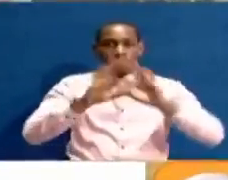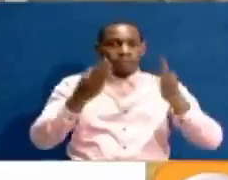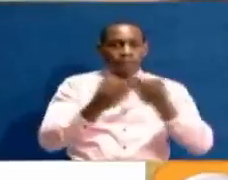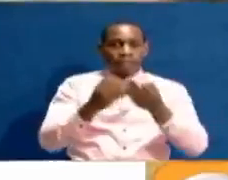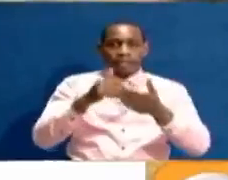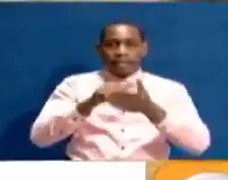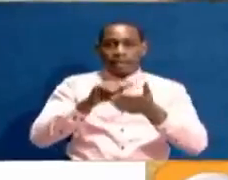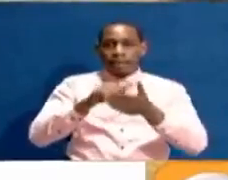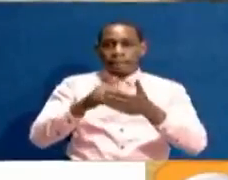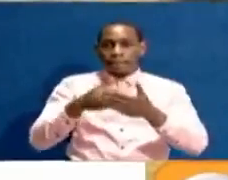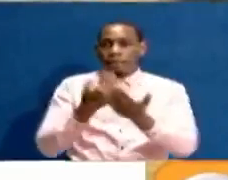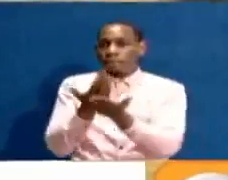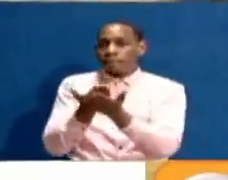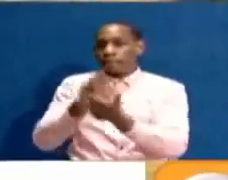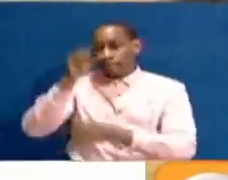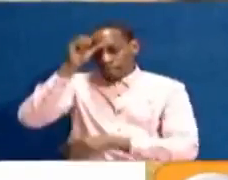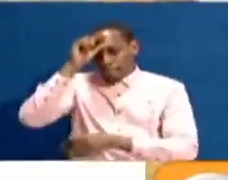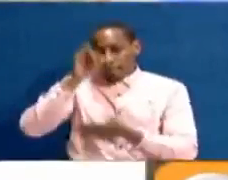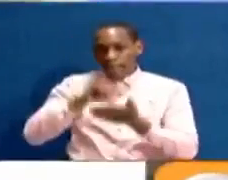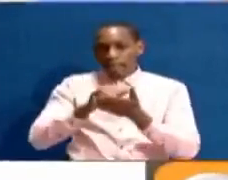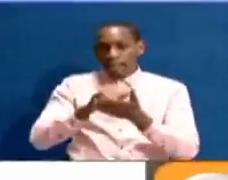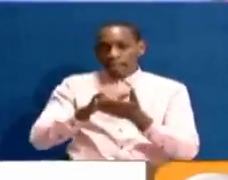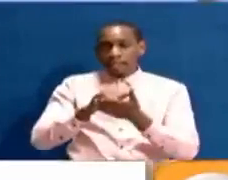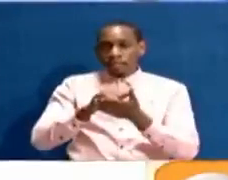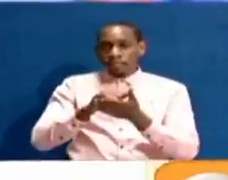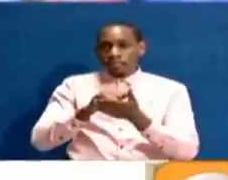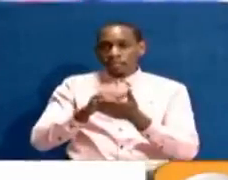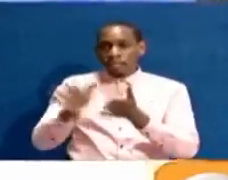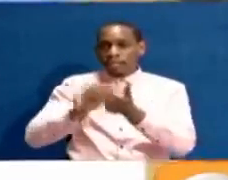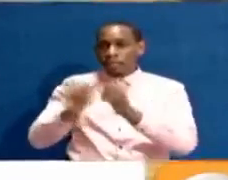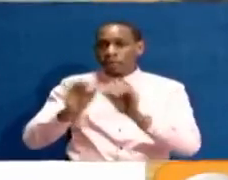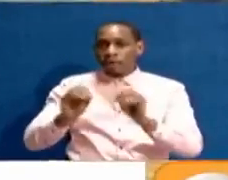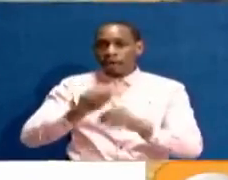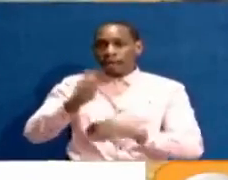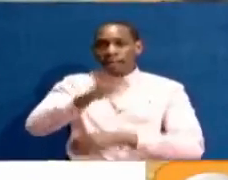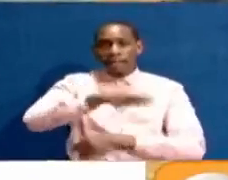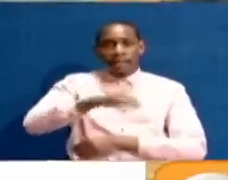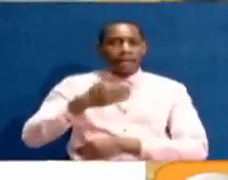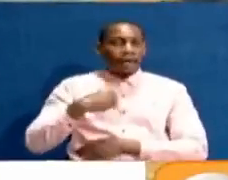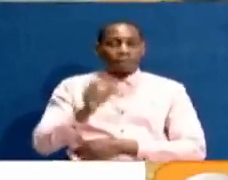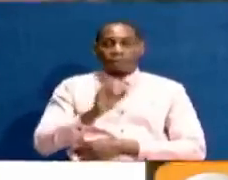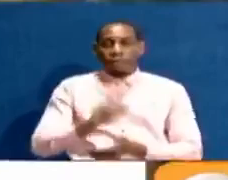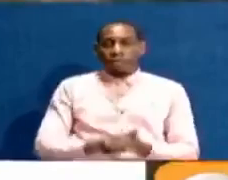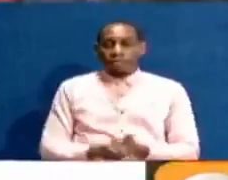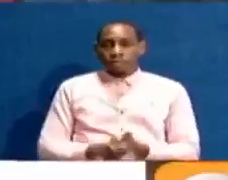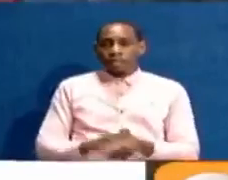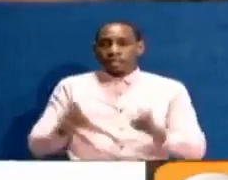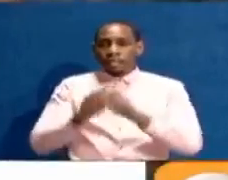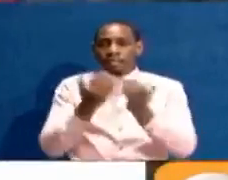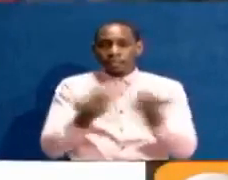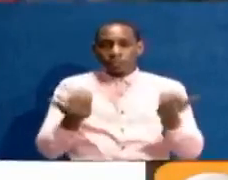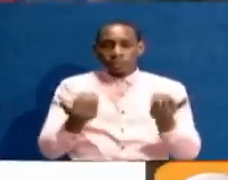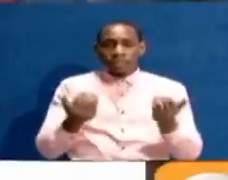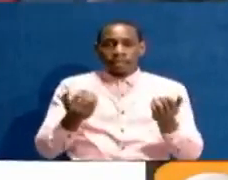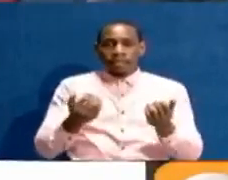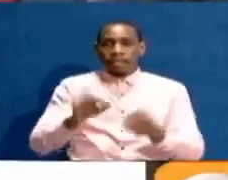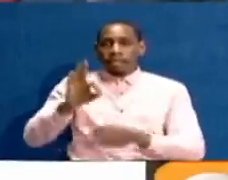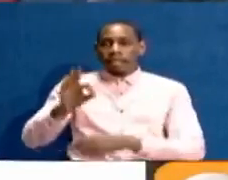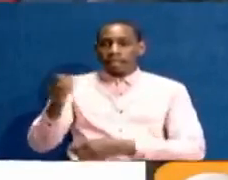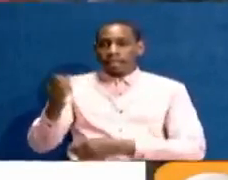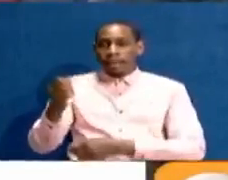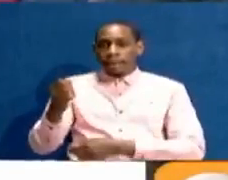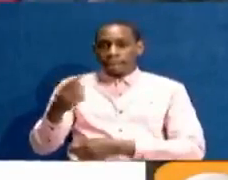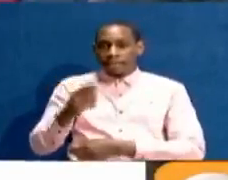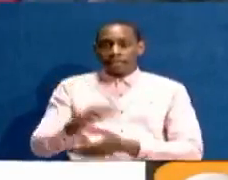had earlier on pleaded with the government to be spared, as they had nowhere else to go. Tulipigwa watoto, hata watoto wadogo, tuko na 3 months